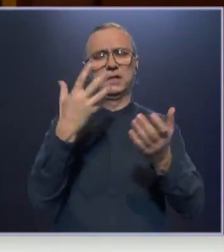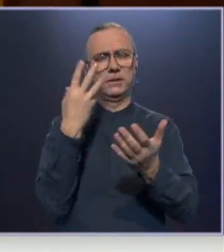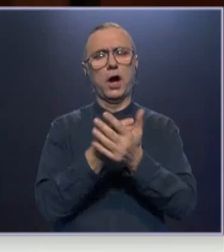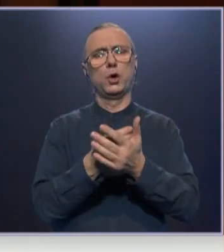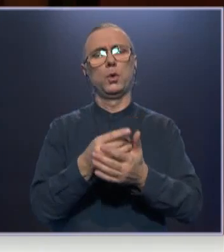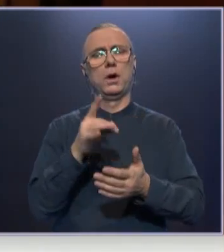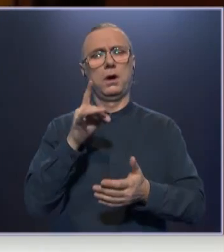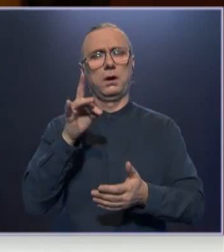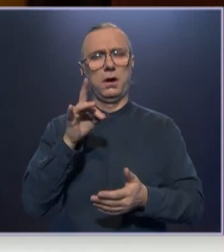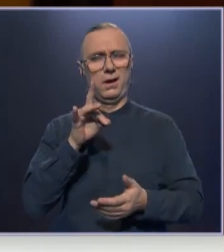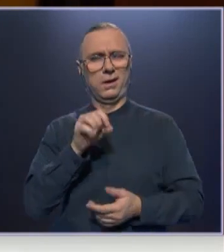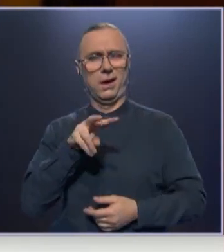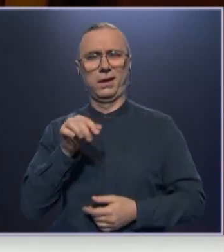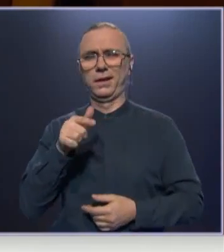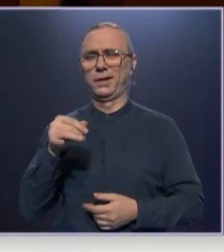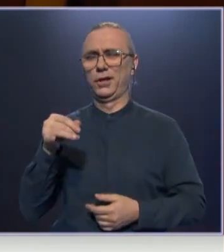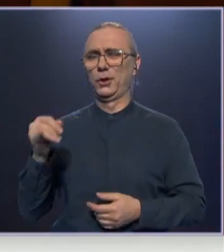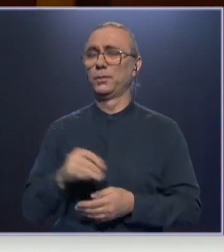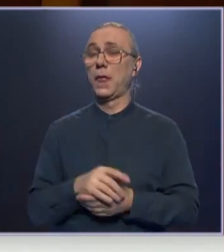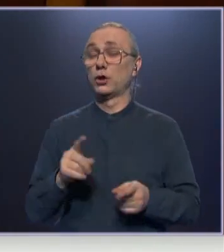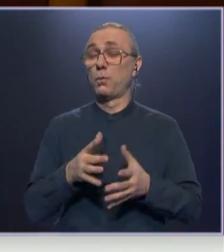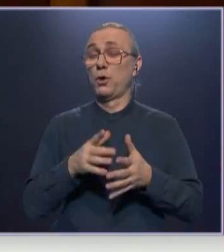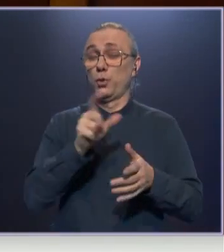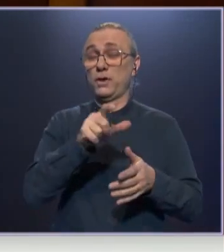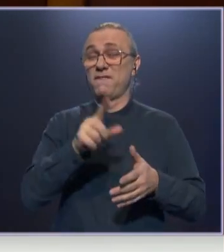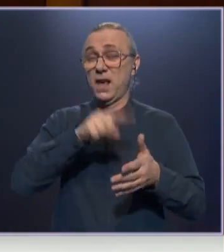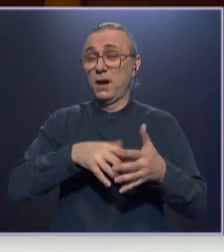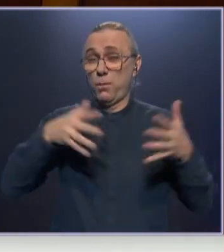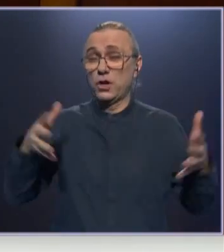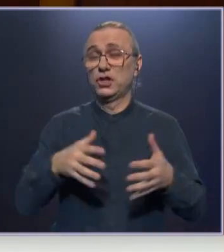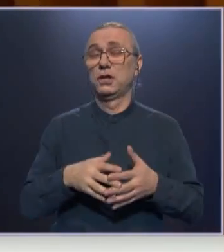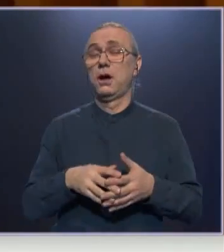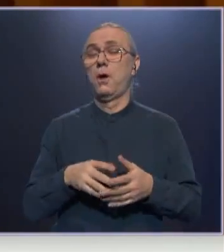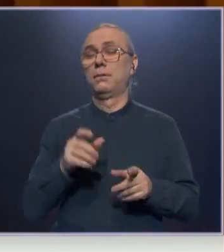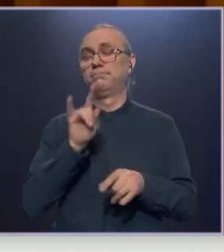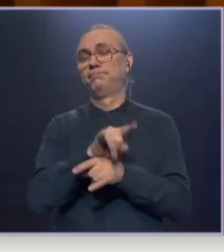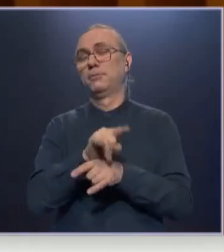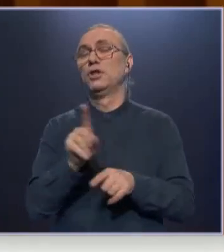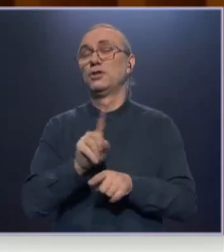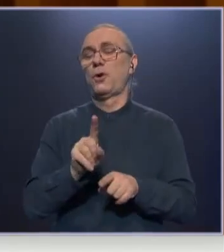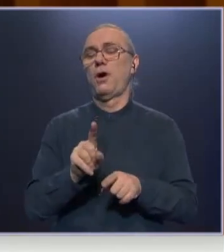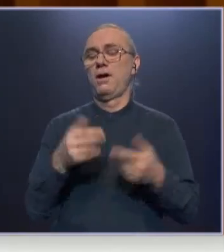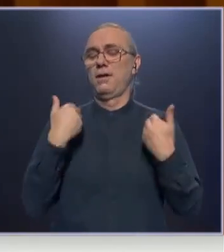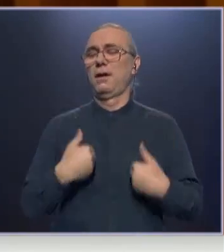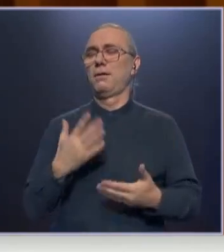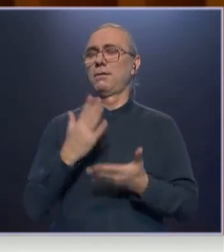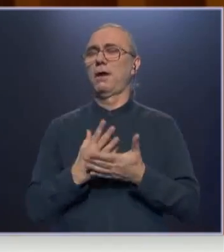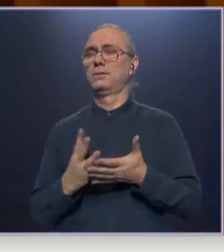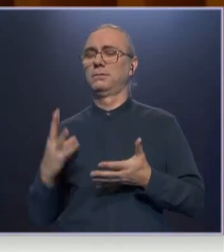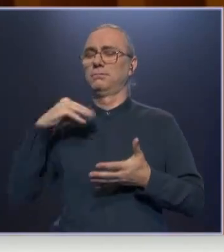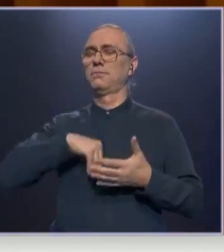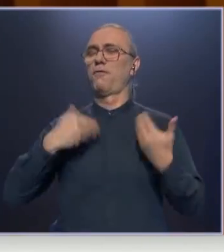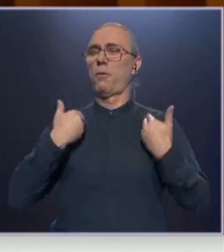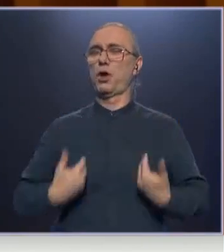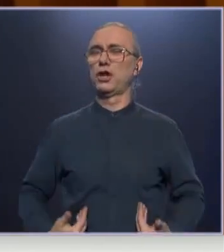верили больше, он заодно объявил, что является воплощением Иисуса Христа. Но, так сказать, конек